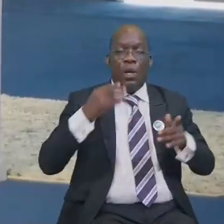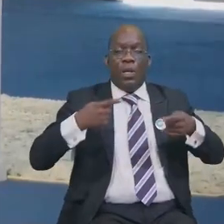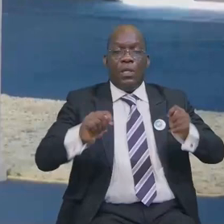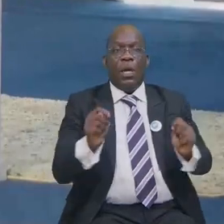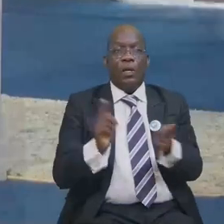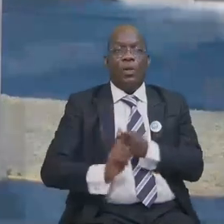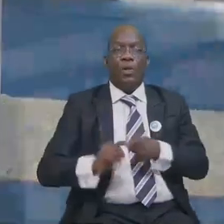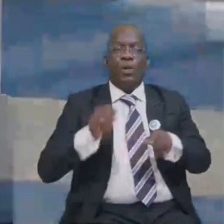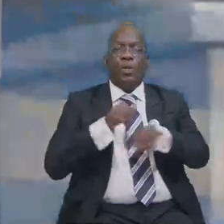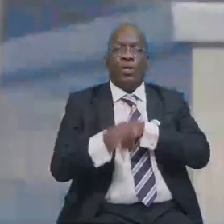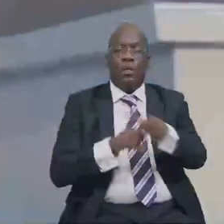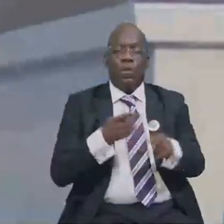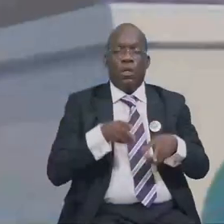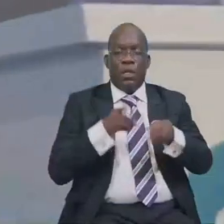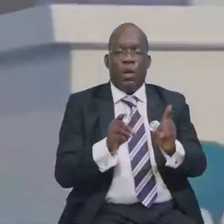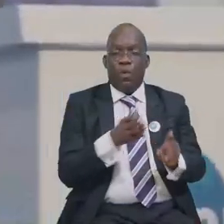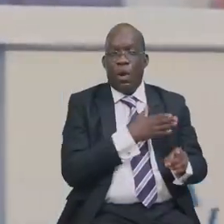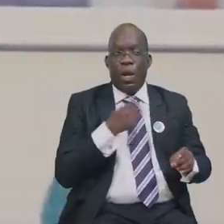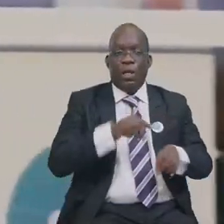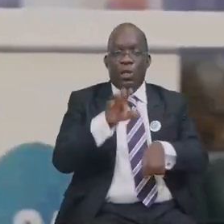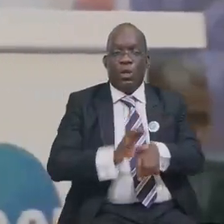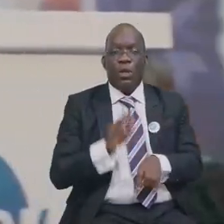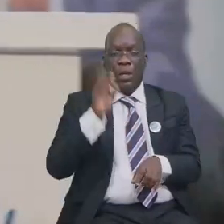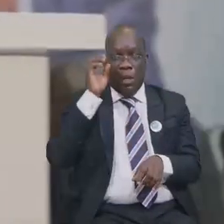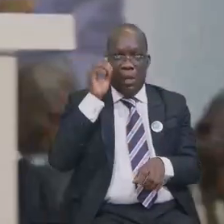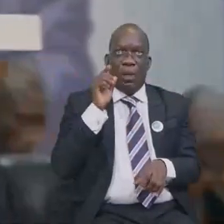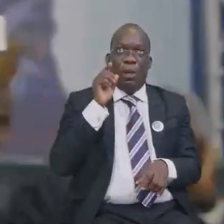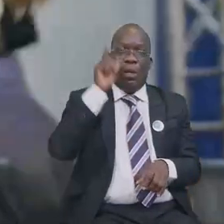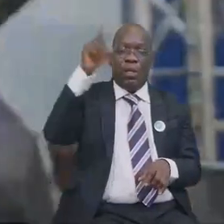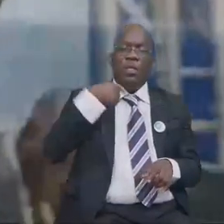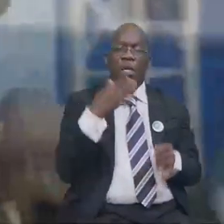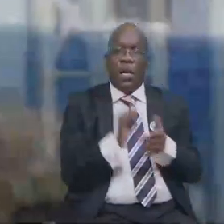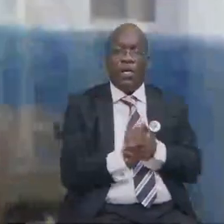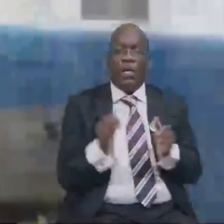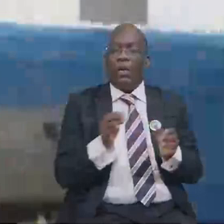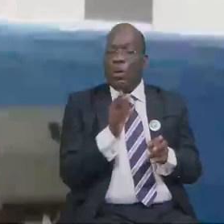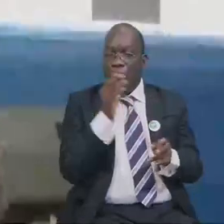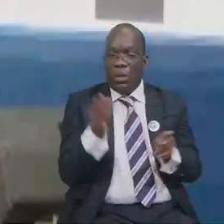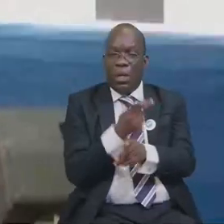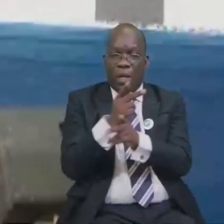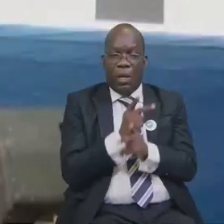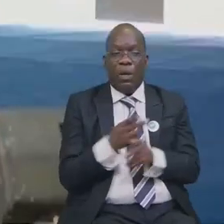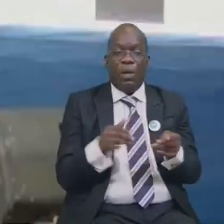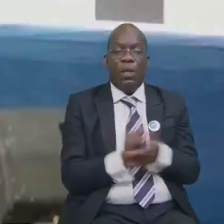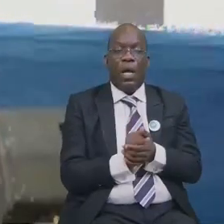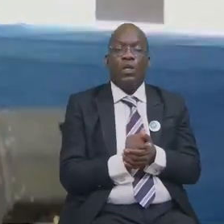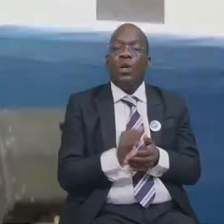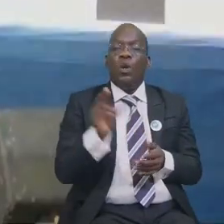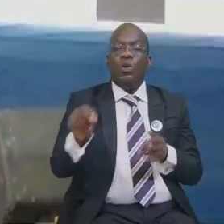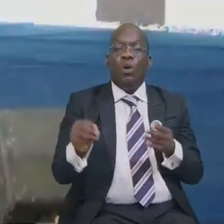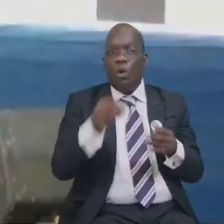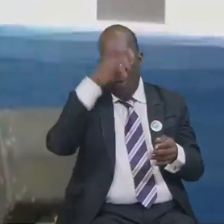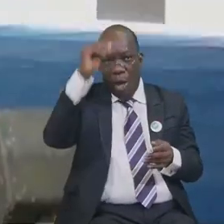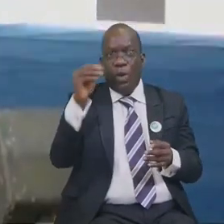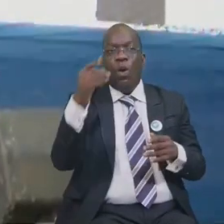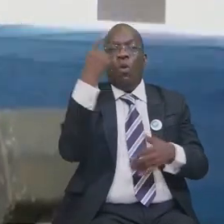séduire les disciples et l'église. Alors il dit, prenez garde que personne, quel que soit son statut, que